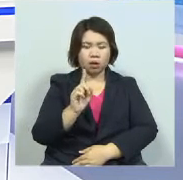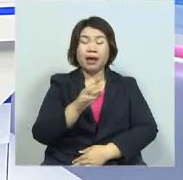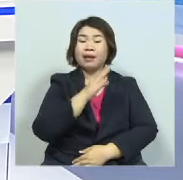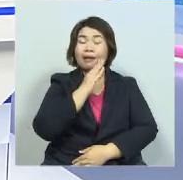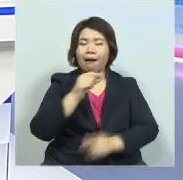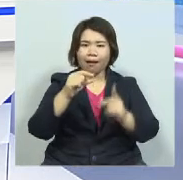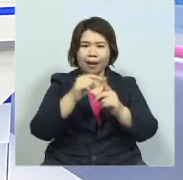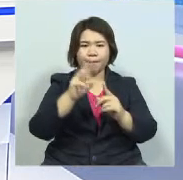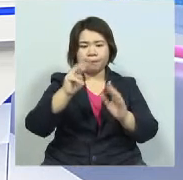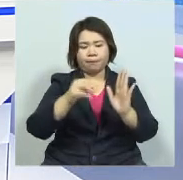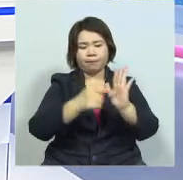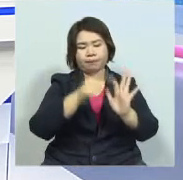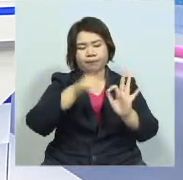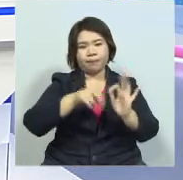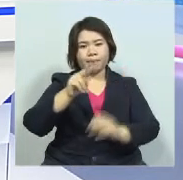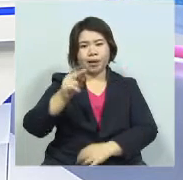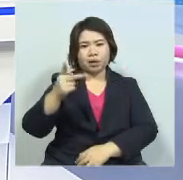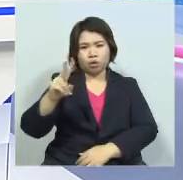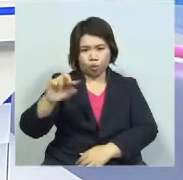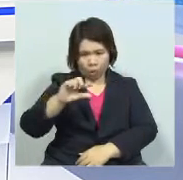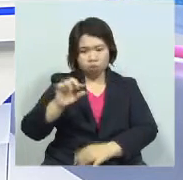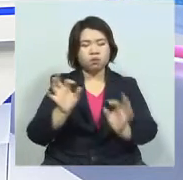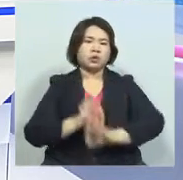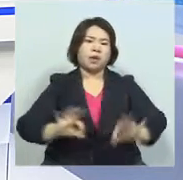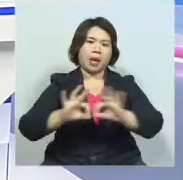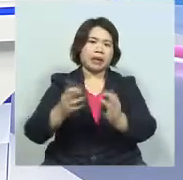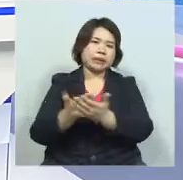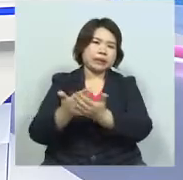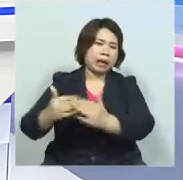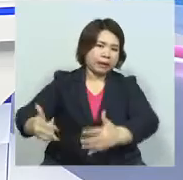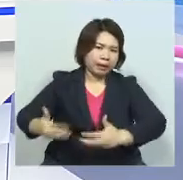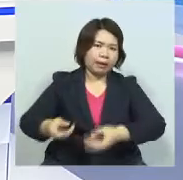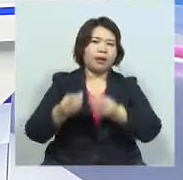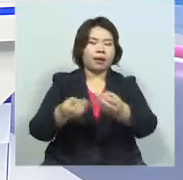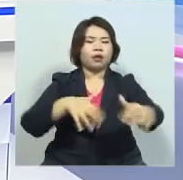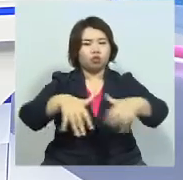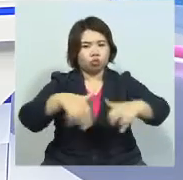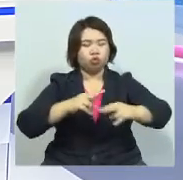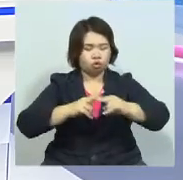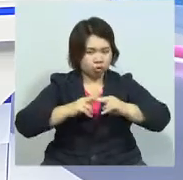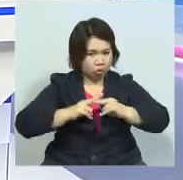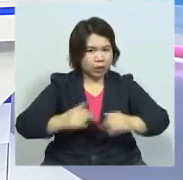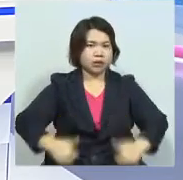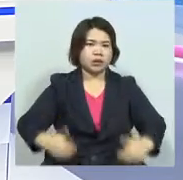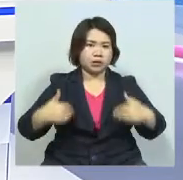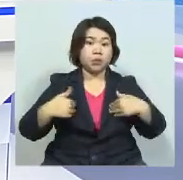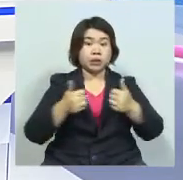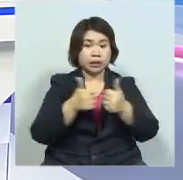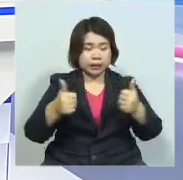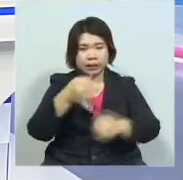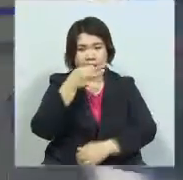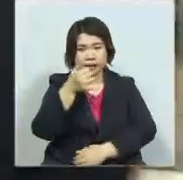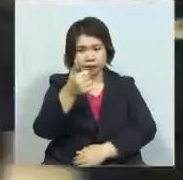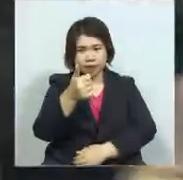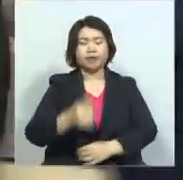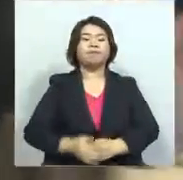งถ้าให้พูดถึงสิ่งที่พิเศษที่สุดก็คือการสร้างรายได้ให้ประชาชนและให้ประชาชนอยู่ดีกินดีค่ะพลเอกประยุทธ์จัน